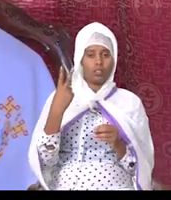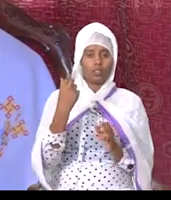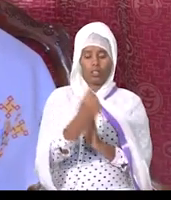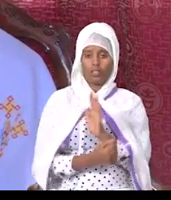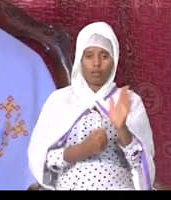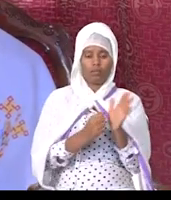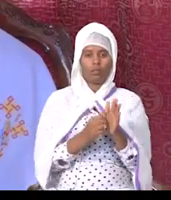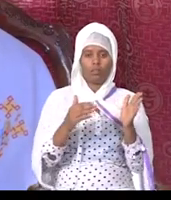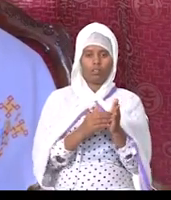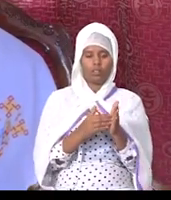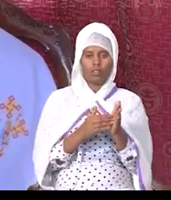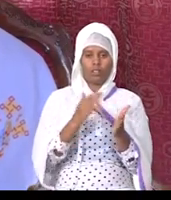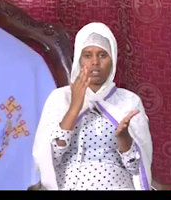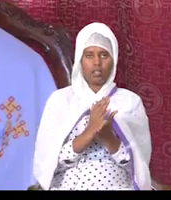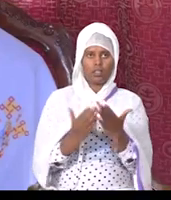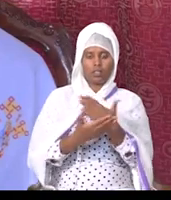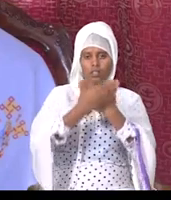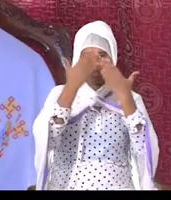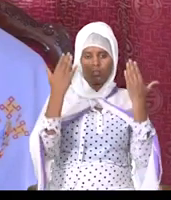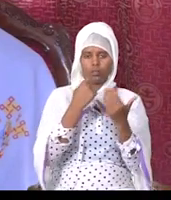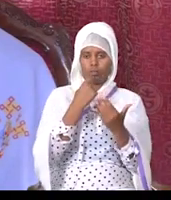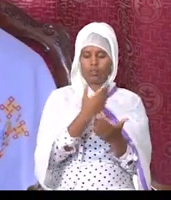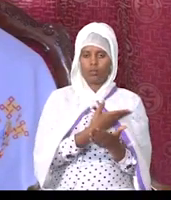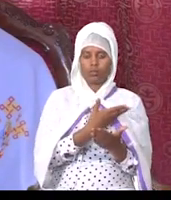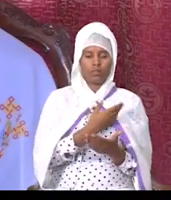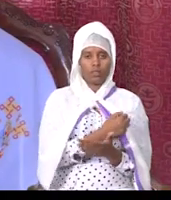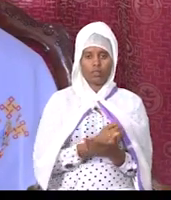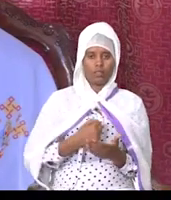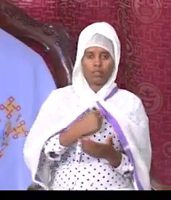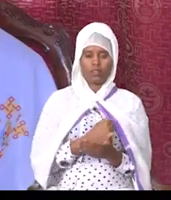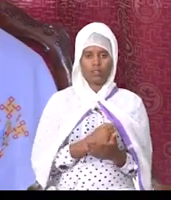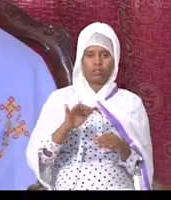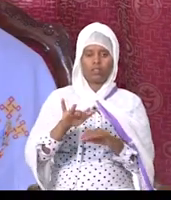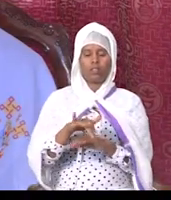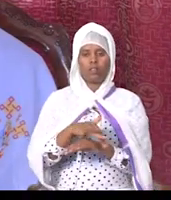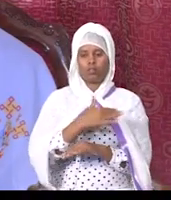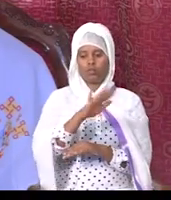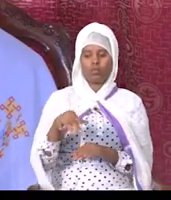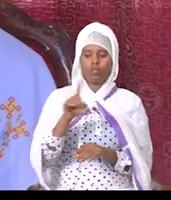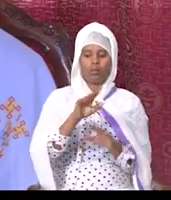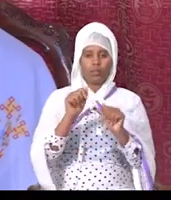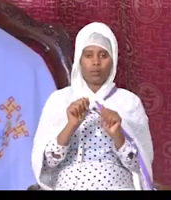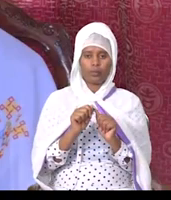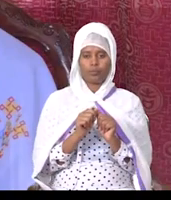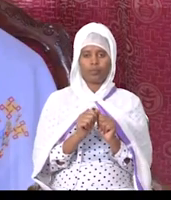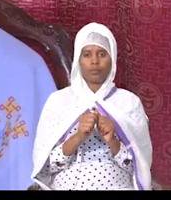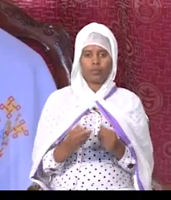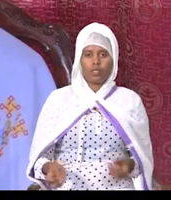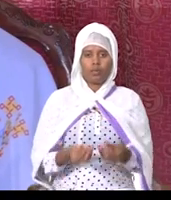212 ዓመታት በፂሕና ሓቂ ሎም ተገሊፂ ክበሃል ኣዝዩ ዘሕዝነካ እዚ ሓለፈ ወለዶኸ ኩሉ ናበይ